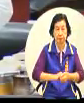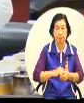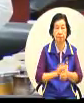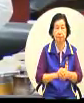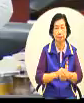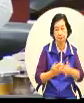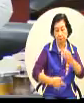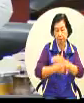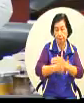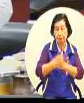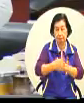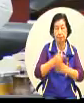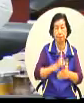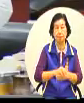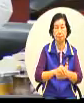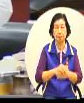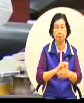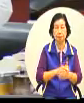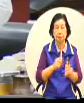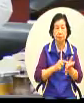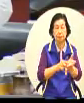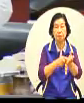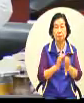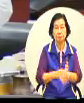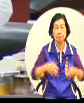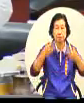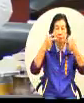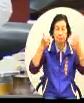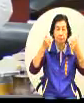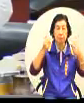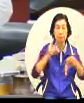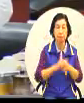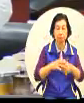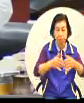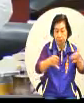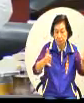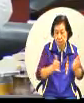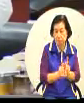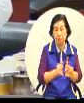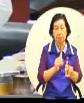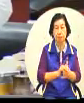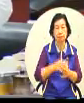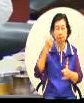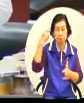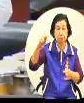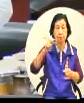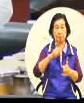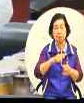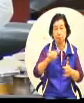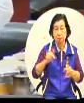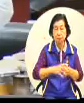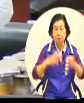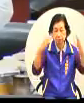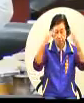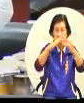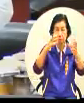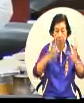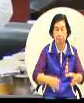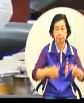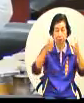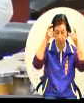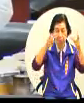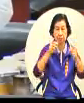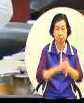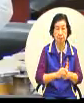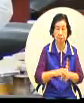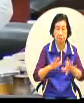力争取原住民族博物馆设在高雄。当然位置